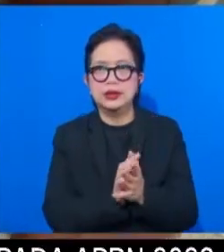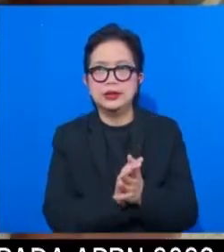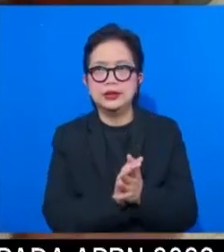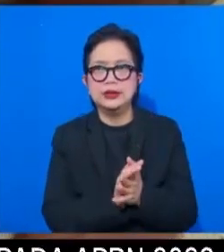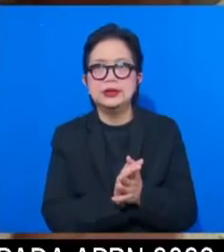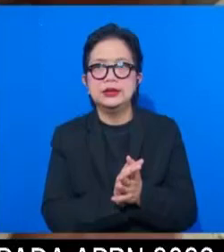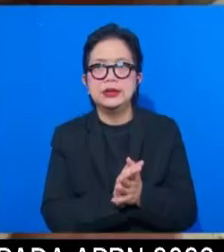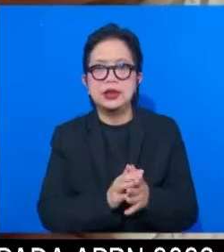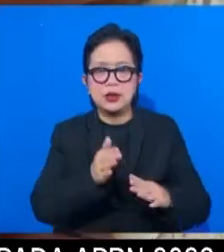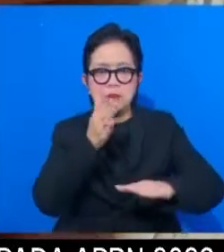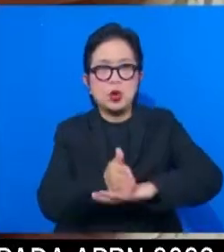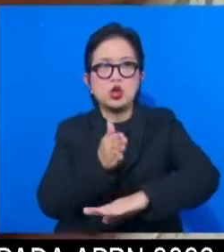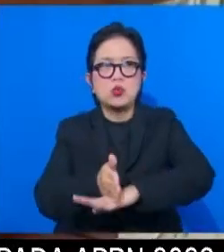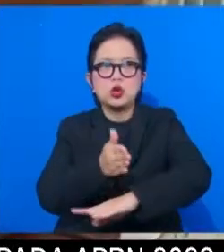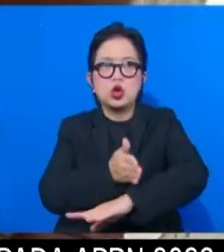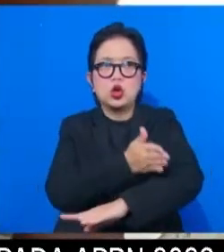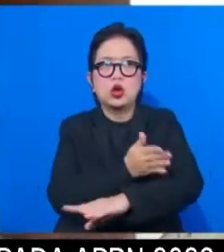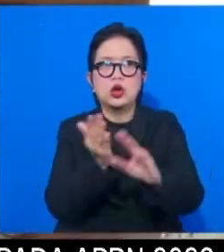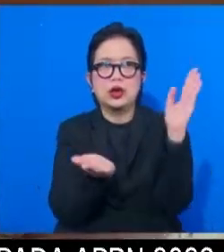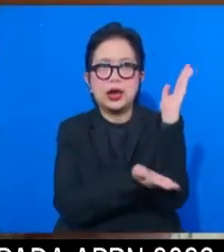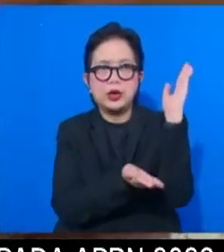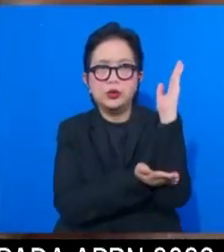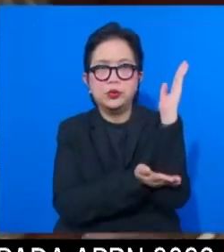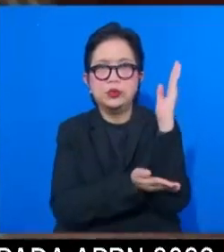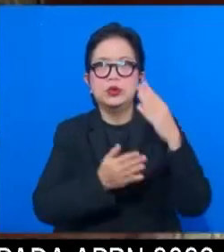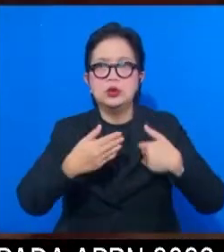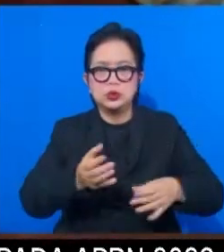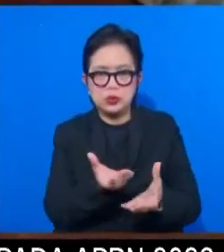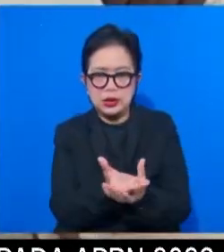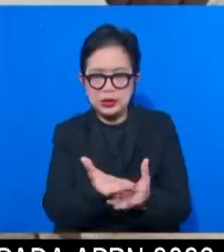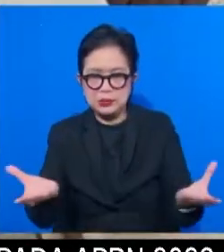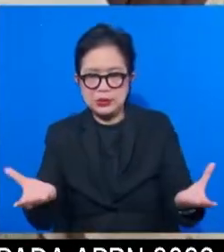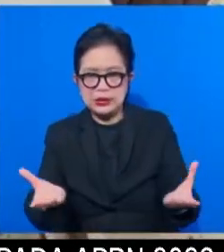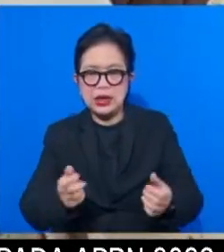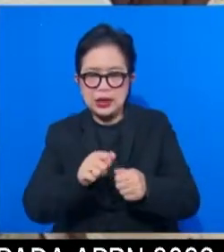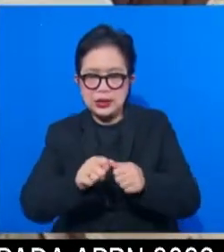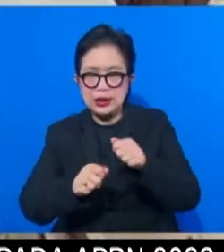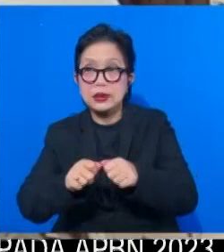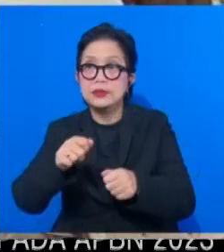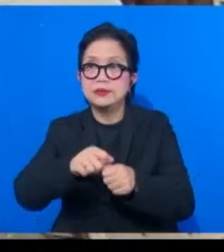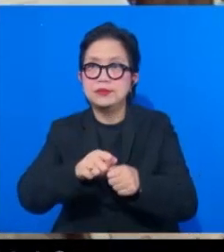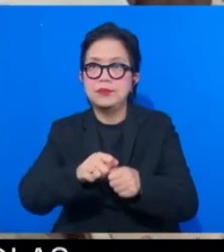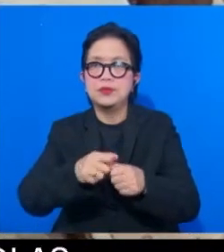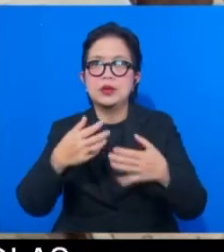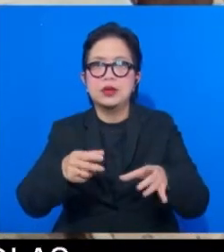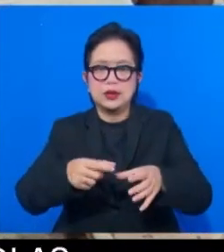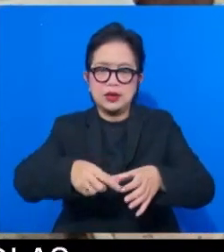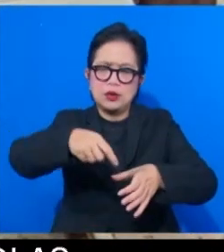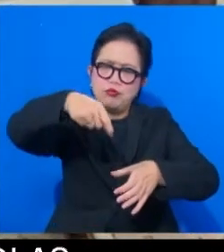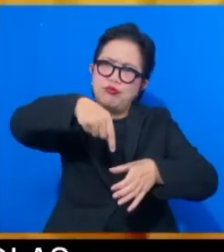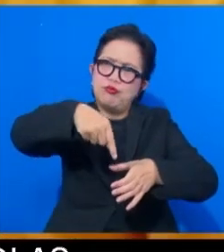kayu yang diinginkan, setelah itu bahan dipisah dan dirakit menjadi bak truk. Kemudian bahan dipotong dan dibentuk.